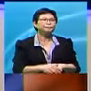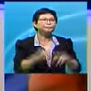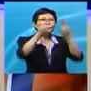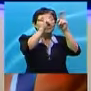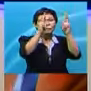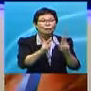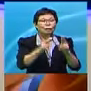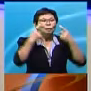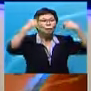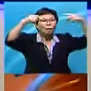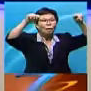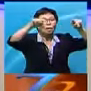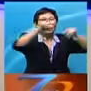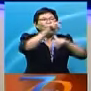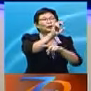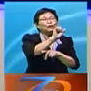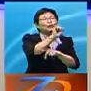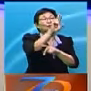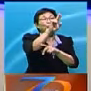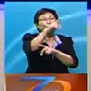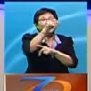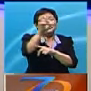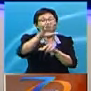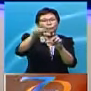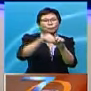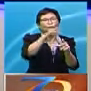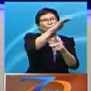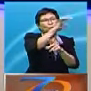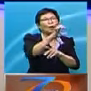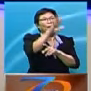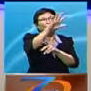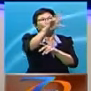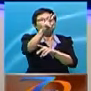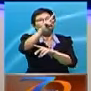Ujian pencapaian sekolah rendah UPSR melibatkan